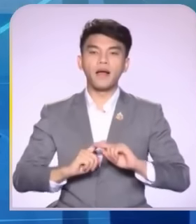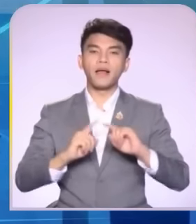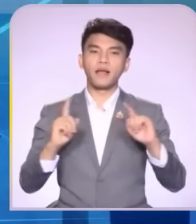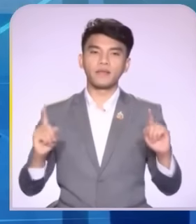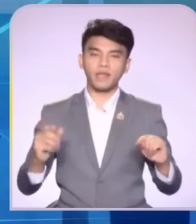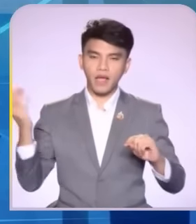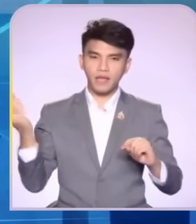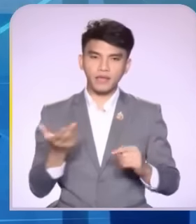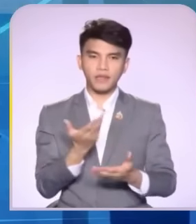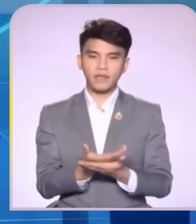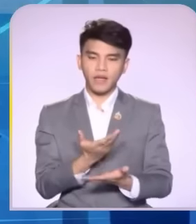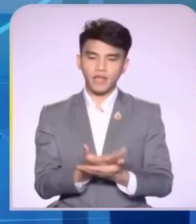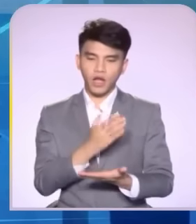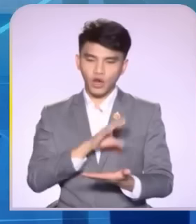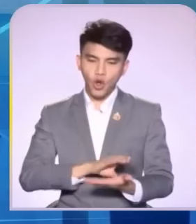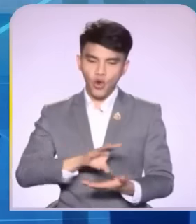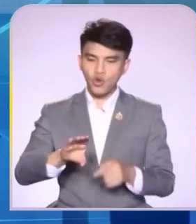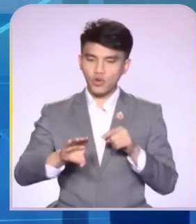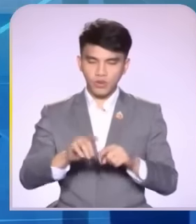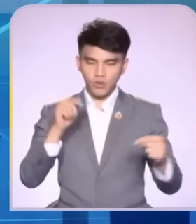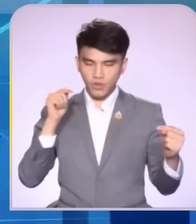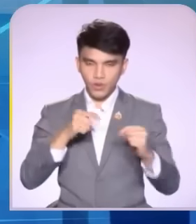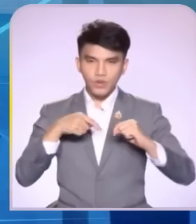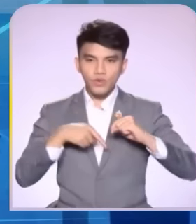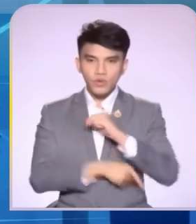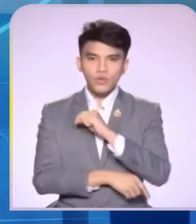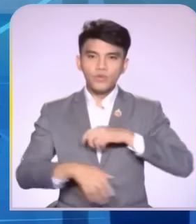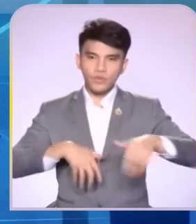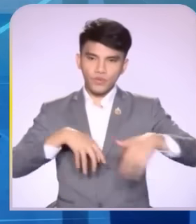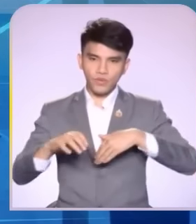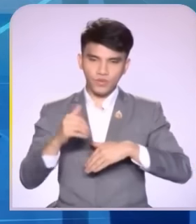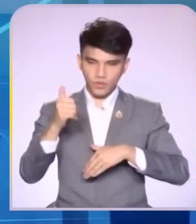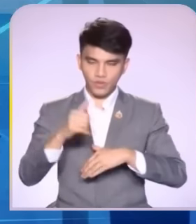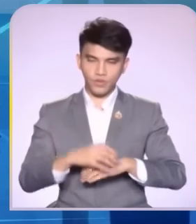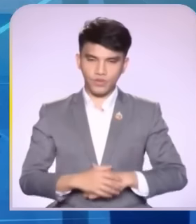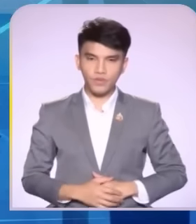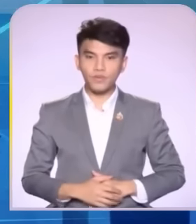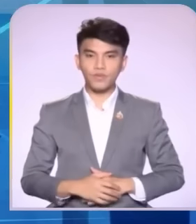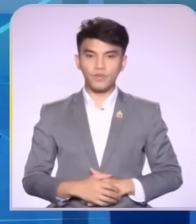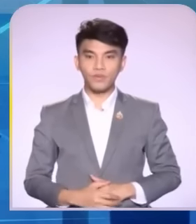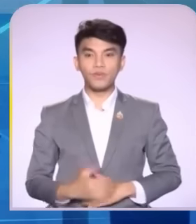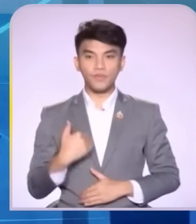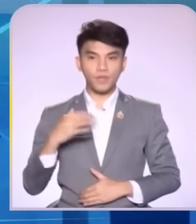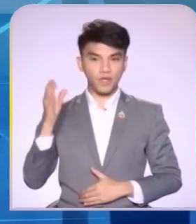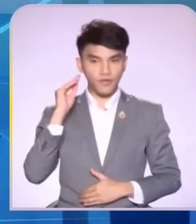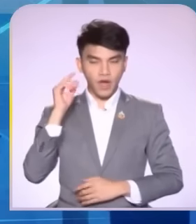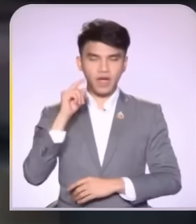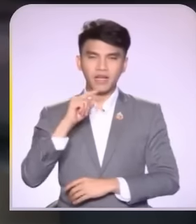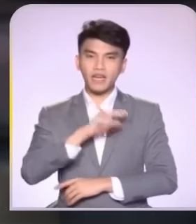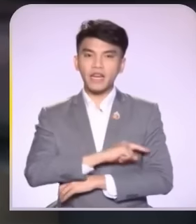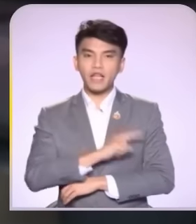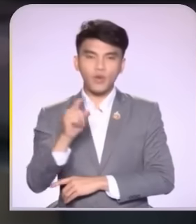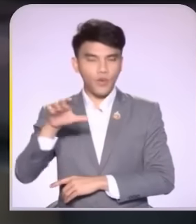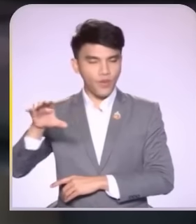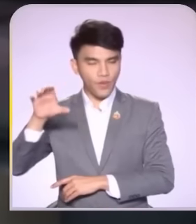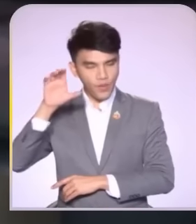กลับชักชวนให้ลงทุนกับบริษัทถือว่าเข้าข่ายช่อโกงประชาชนได้มีบางรายไปฟังแค่วันแรกก็หล